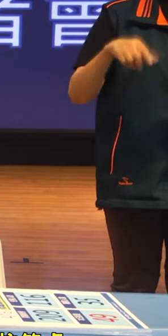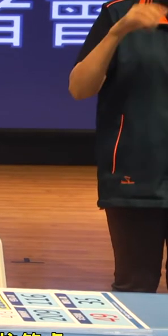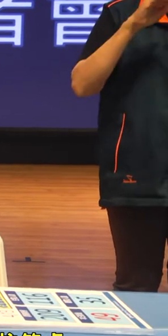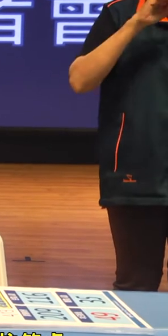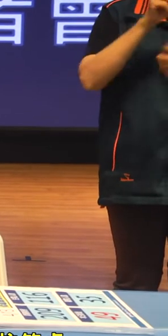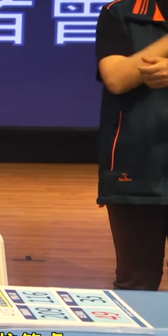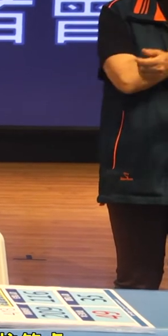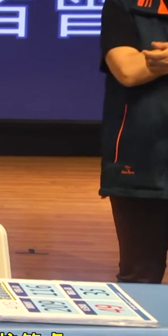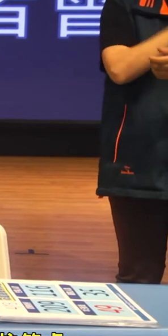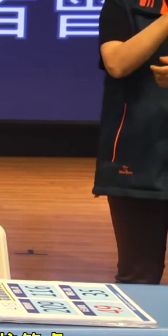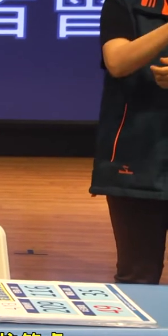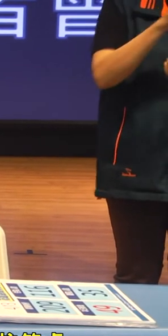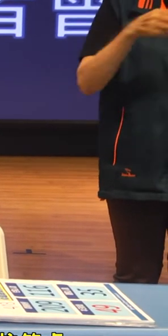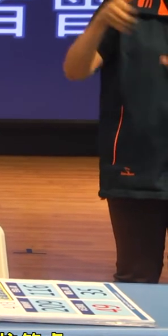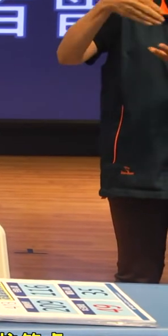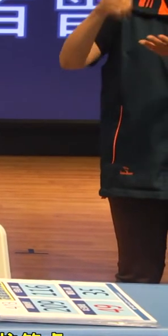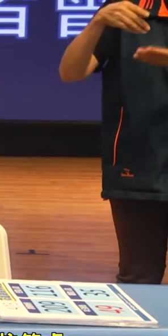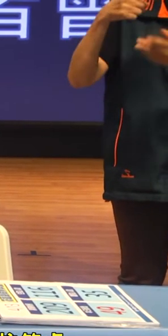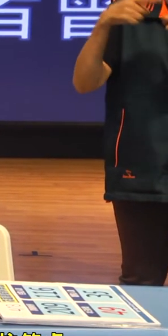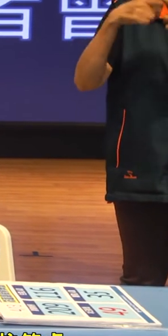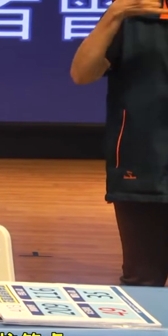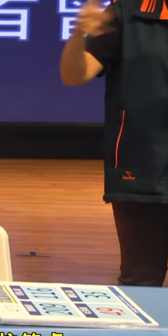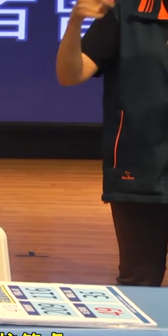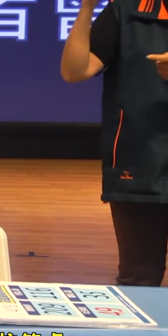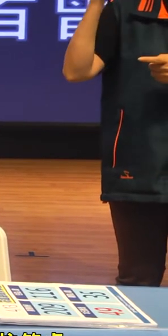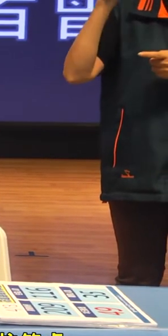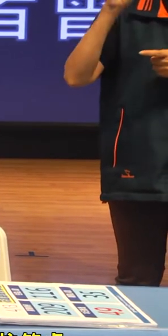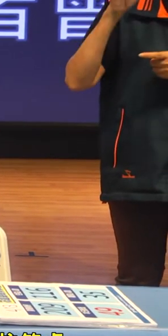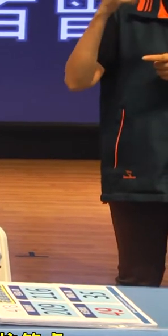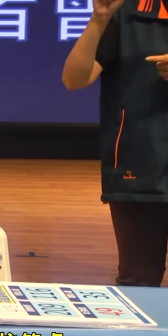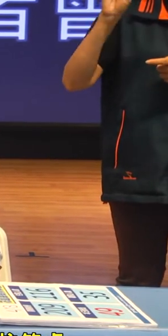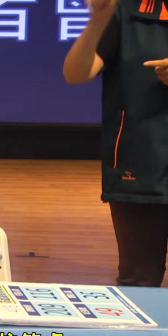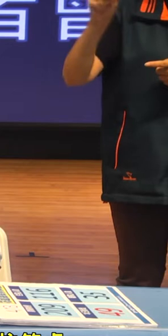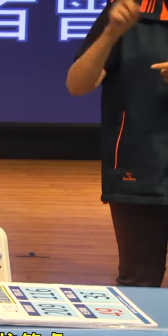员，一个是清洁人员，4个是这个病患，